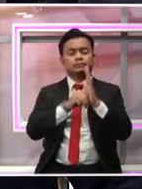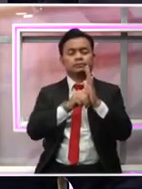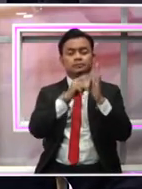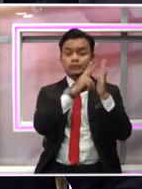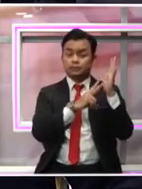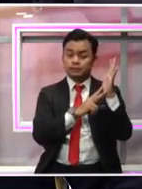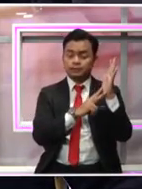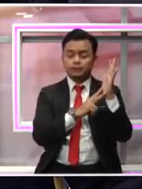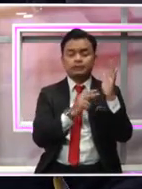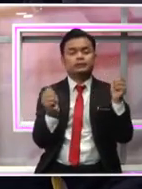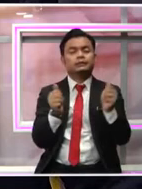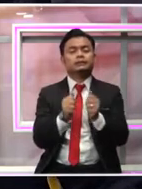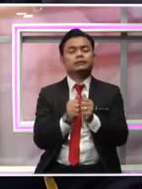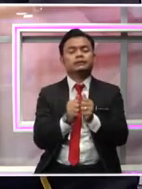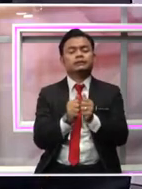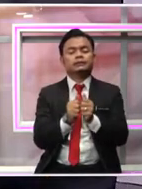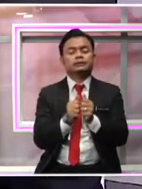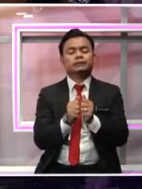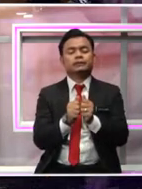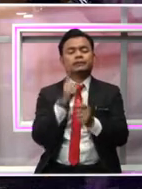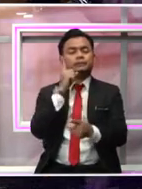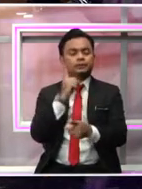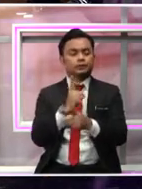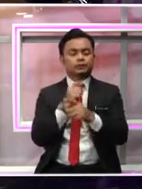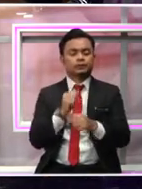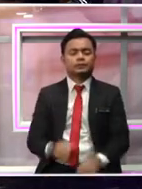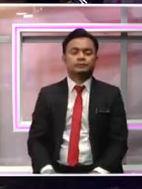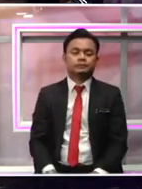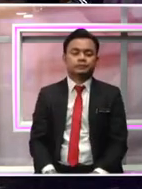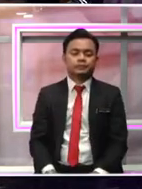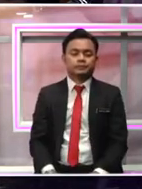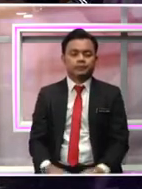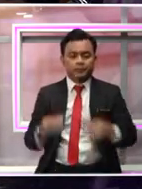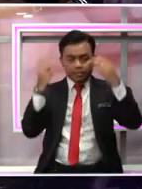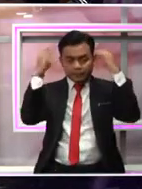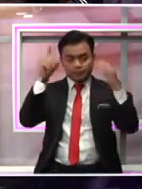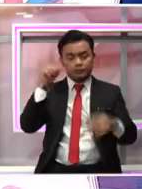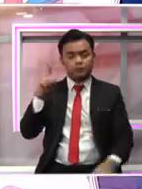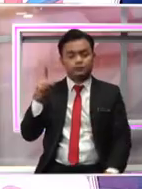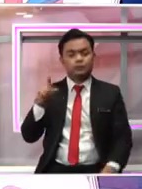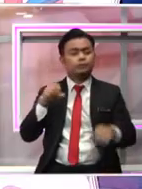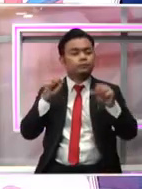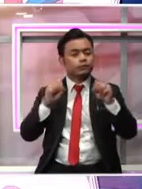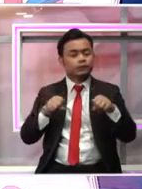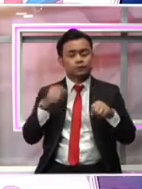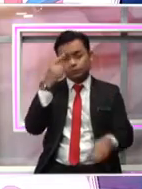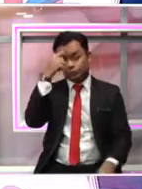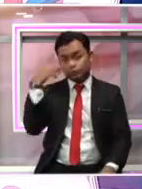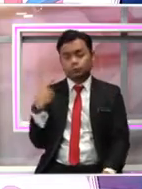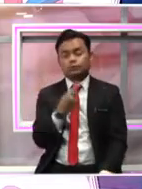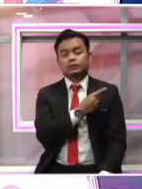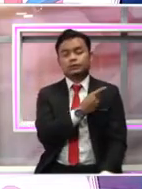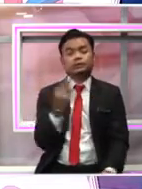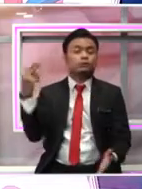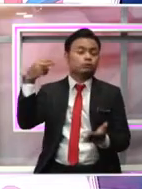dan ayat yang betul maylash letak di sana minta kita ulang kembali daripada awal